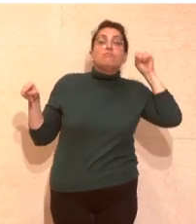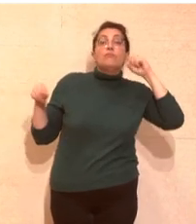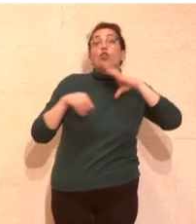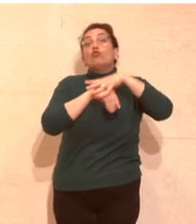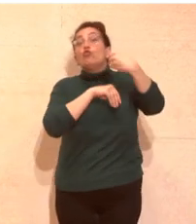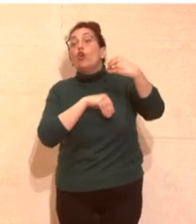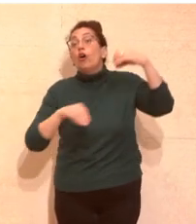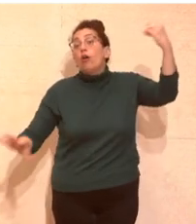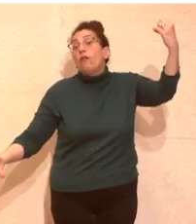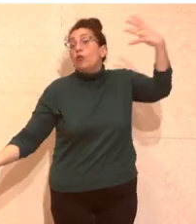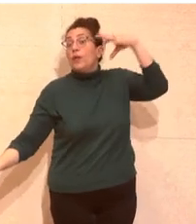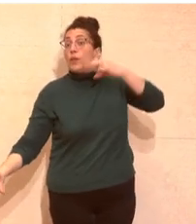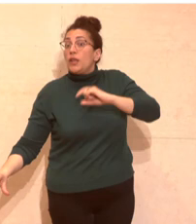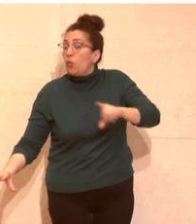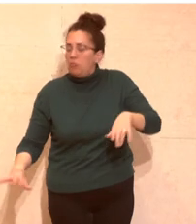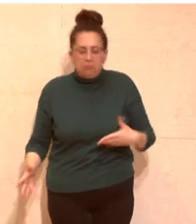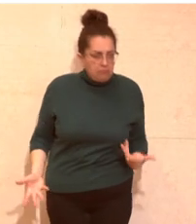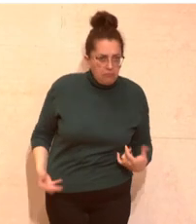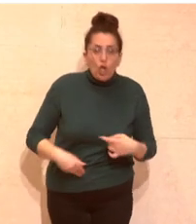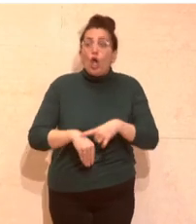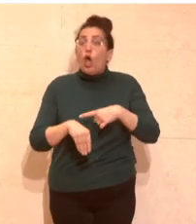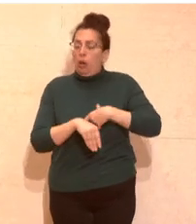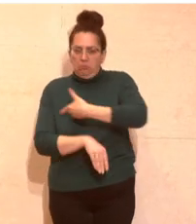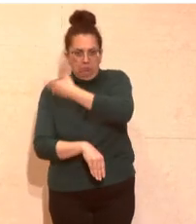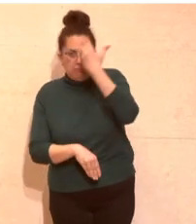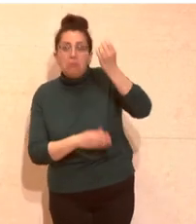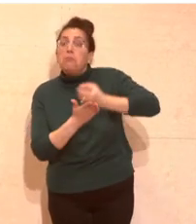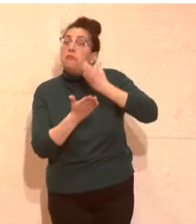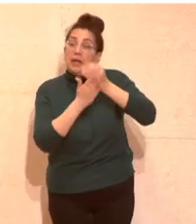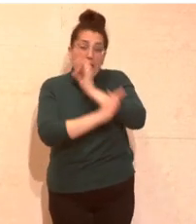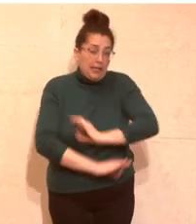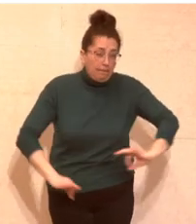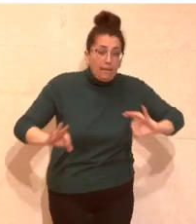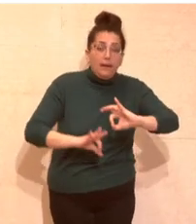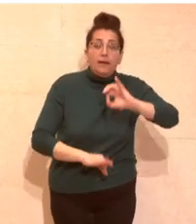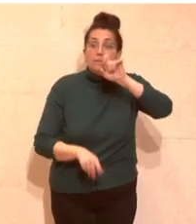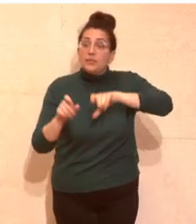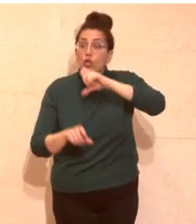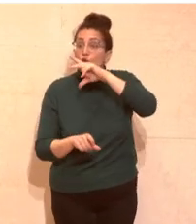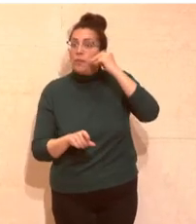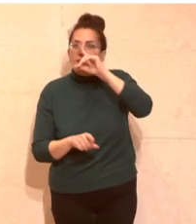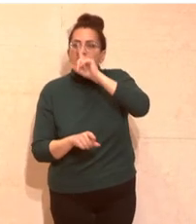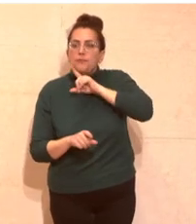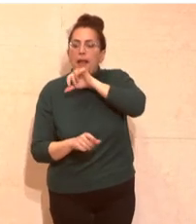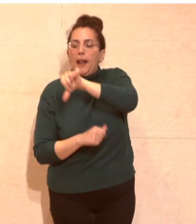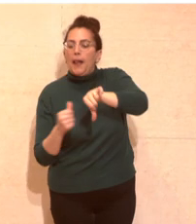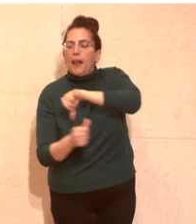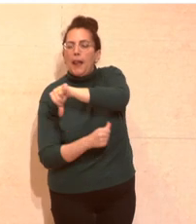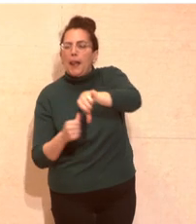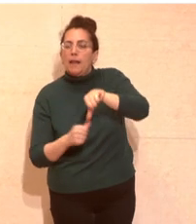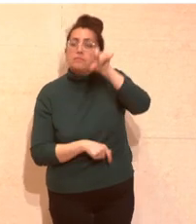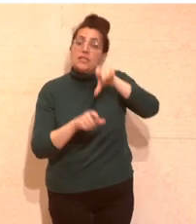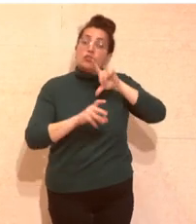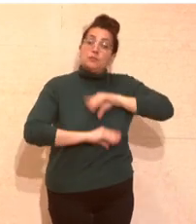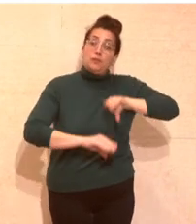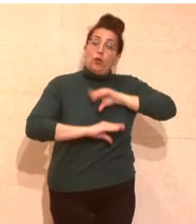aucune connaissance de l'heure, aucune connaissance même des actualités. Même parfois, il y avait des rotations qui étaient aléatoires des expérimentateurs pour ne pas